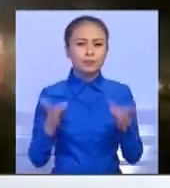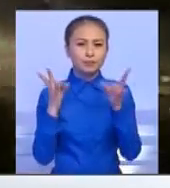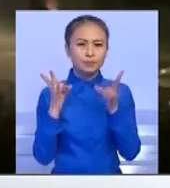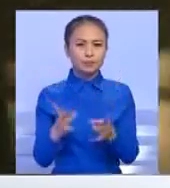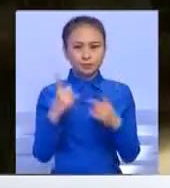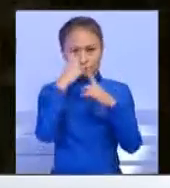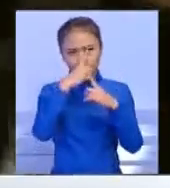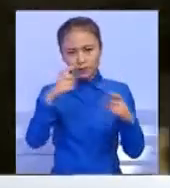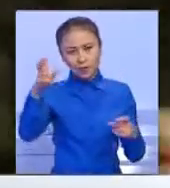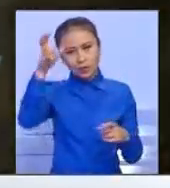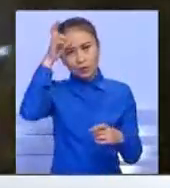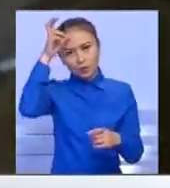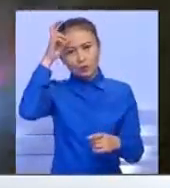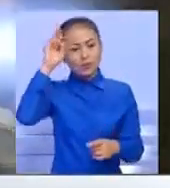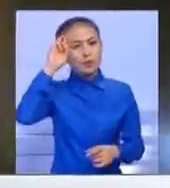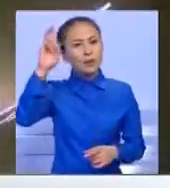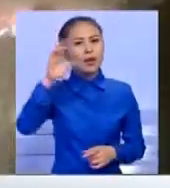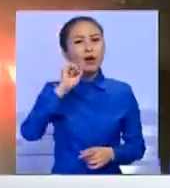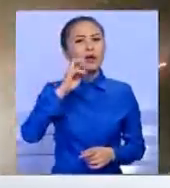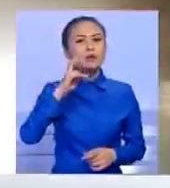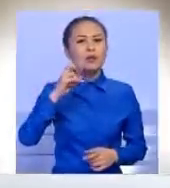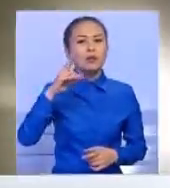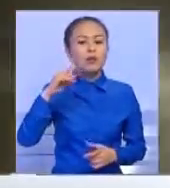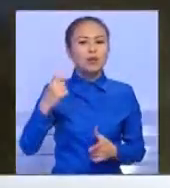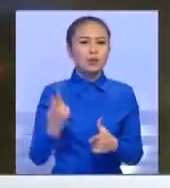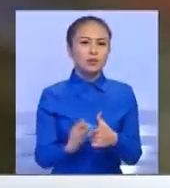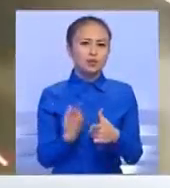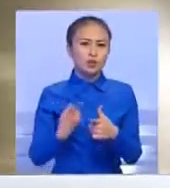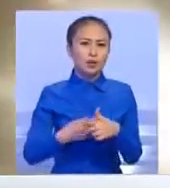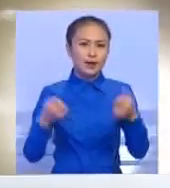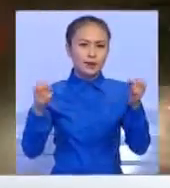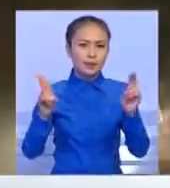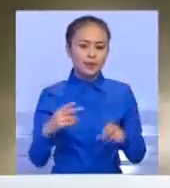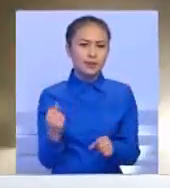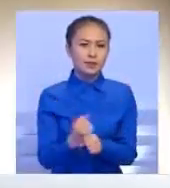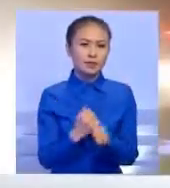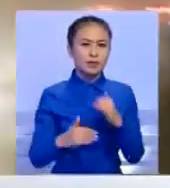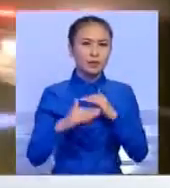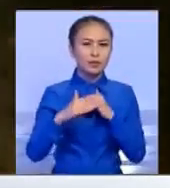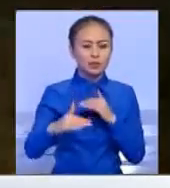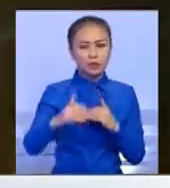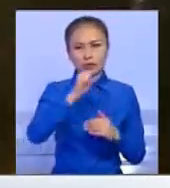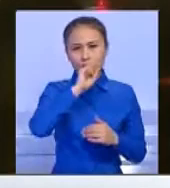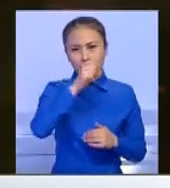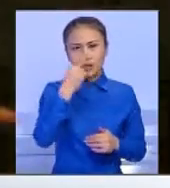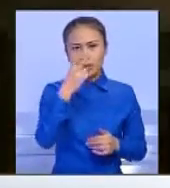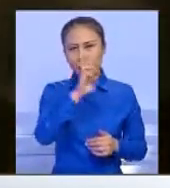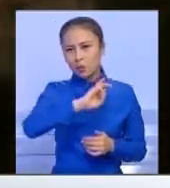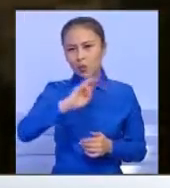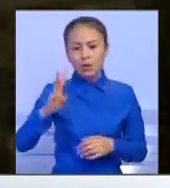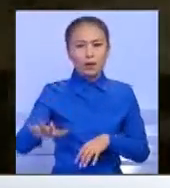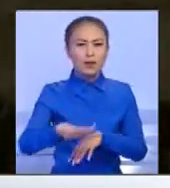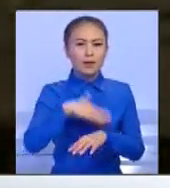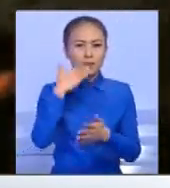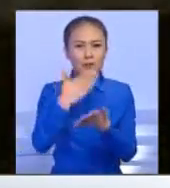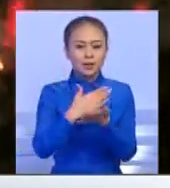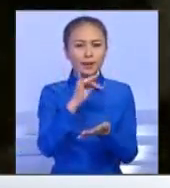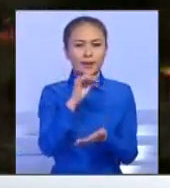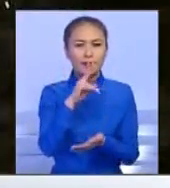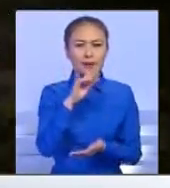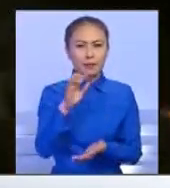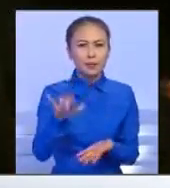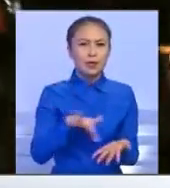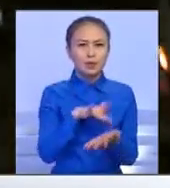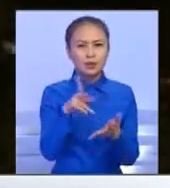хабарлайды Түркияның мемлекеттік Анадолы агенттігіне сілтеме жасаған арнамыздың осы елдегі меншікті тілшісі. 2 миллиондай халқы бар Идлиб